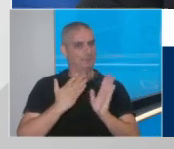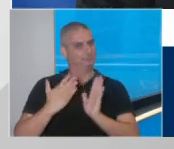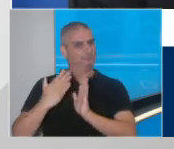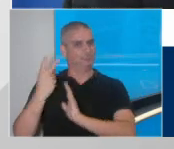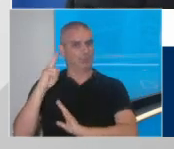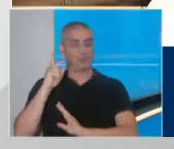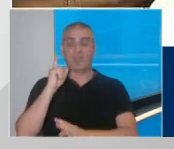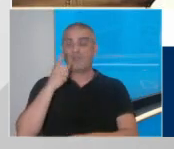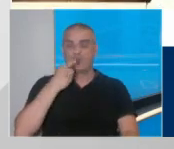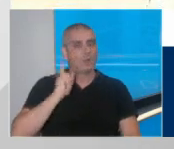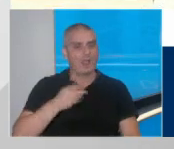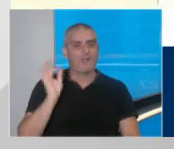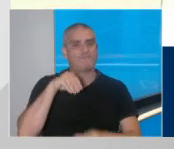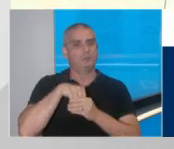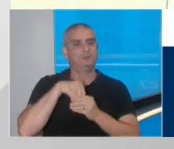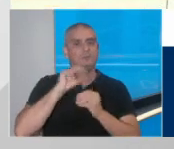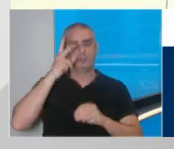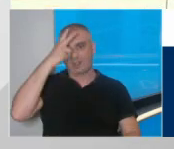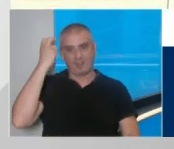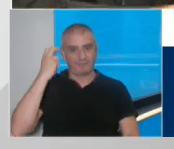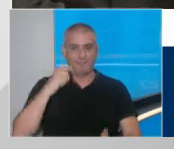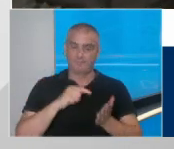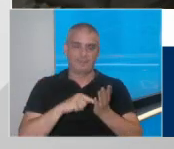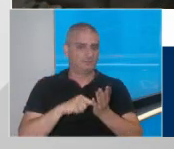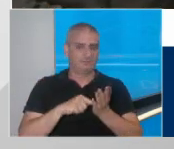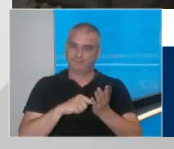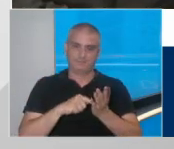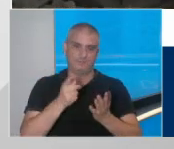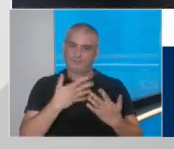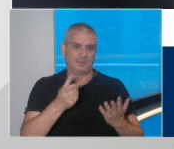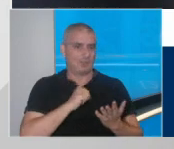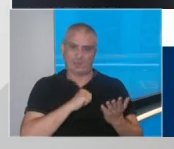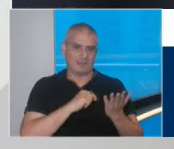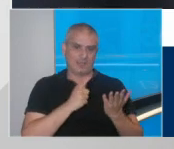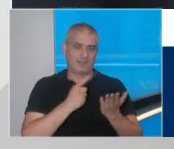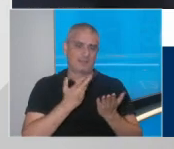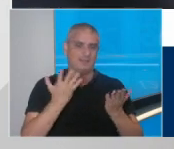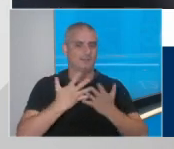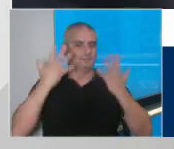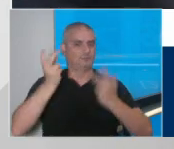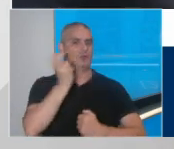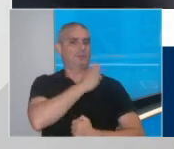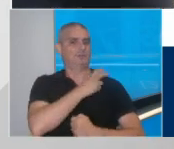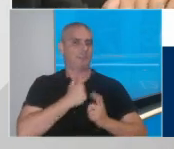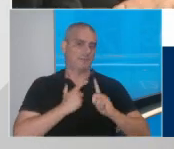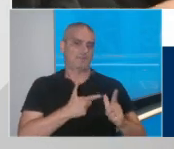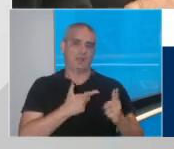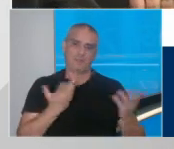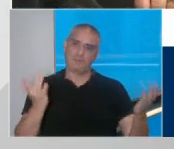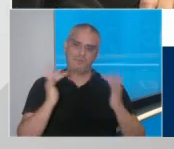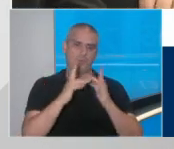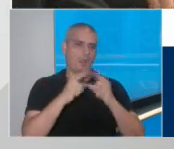אבל לפיד חייב אחוז הצבעה במגזר הערבי, ולכן אין לו שום עניין בהדרתו כאדמירה למלחמה מול